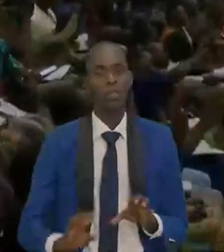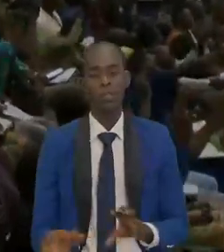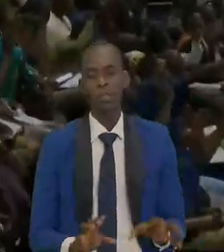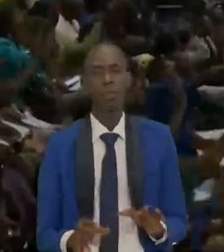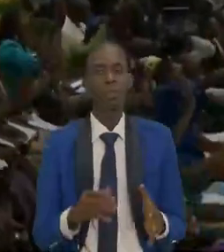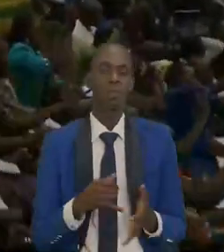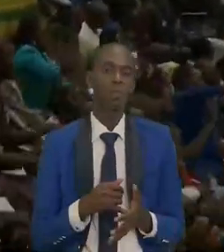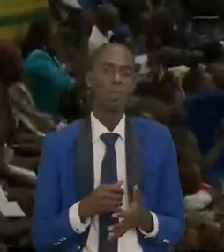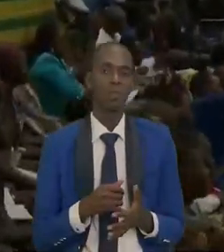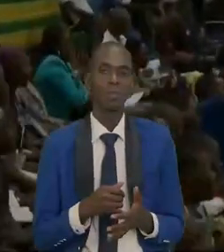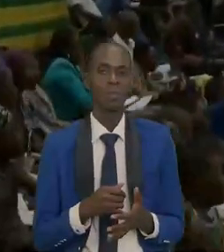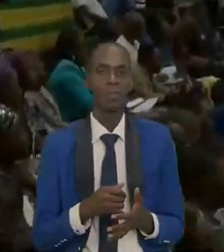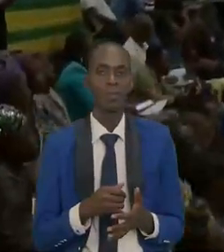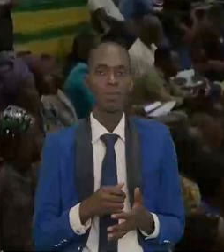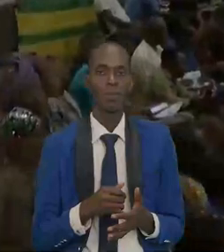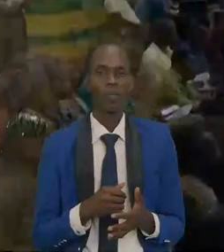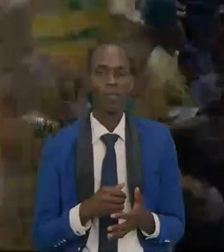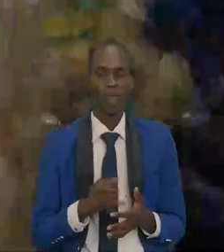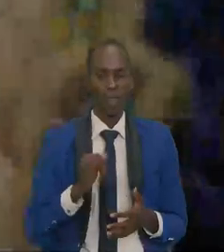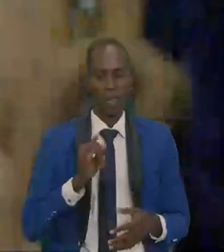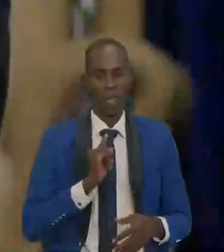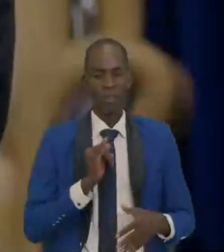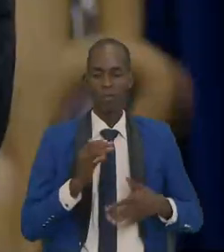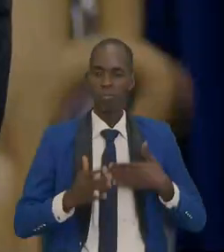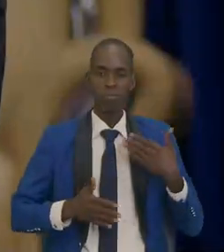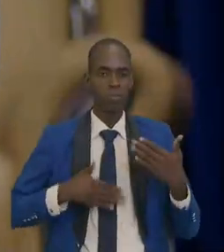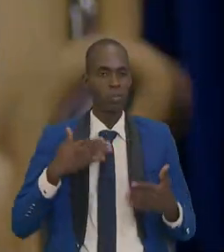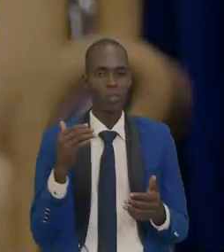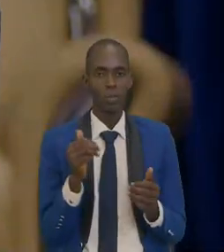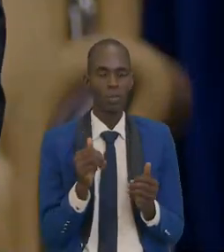accomplit. Je me réjouis avec toi.